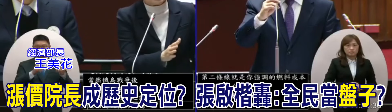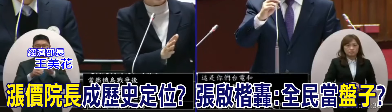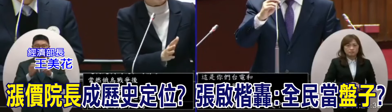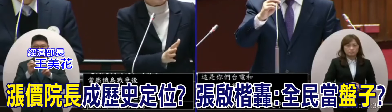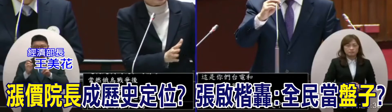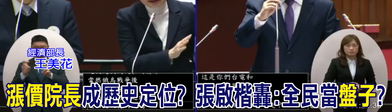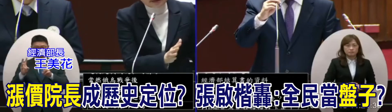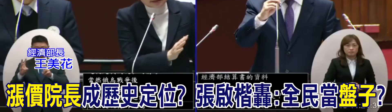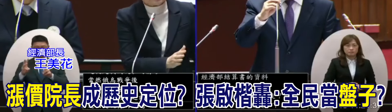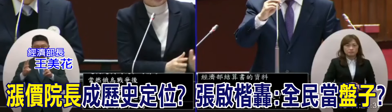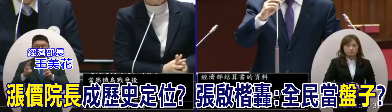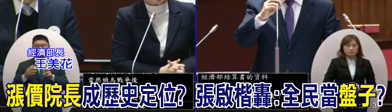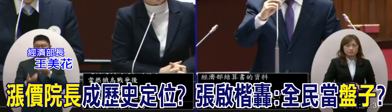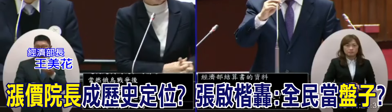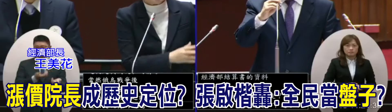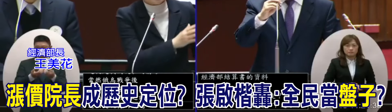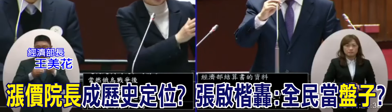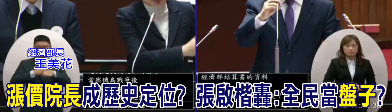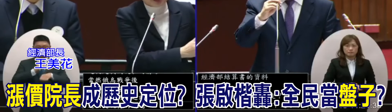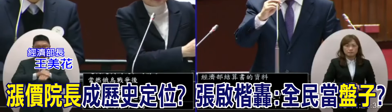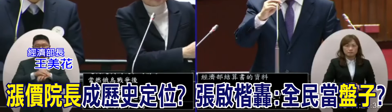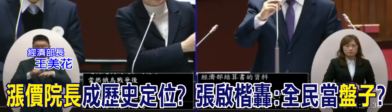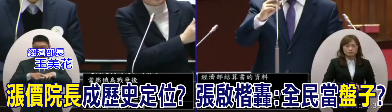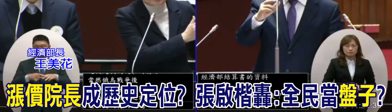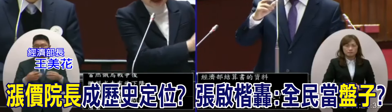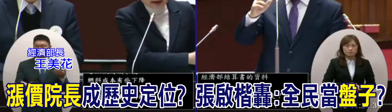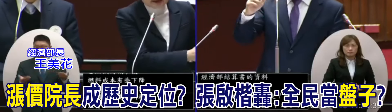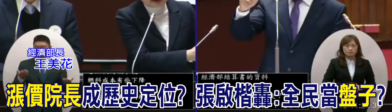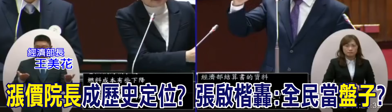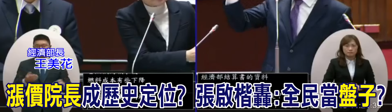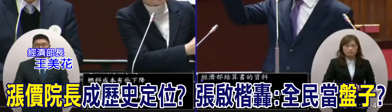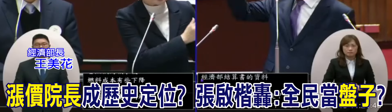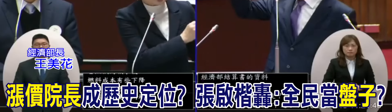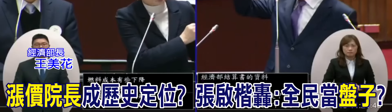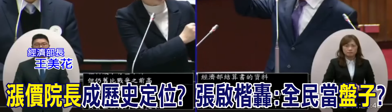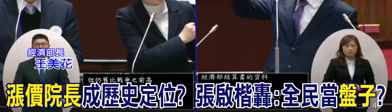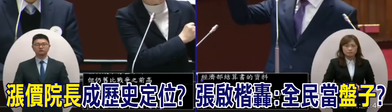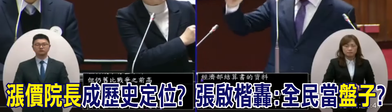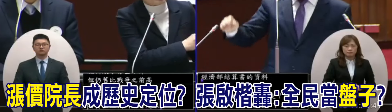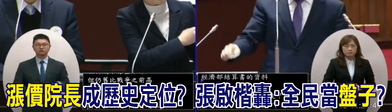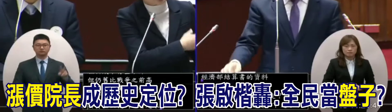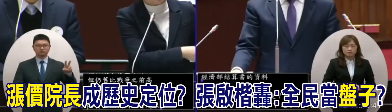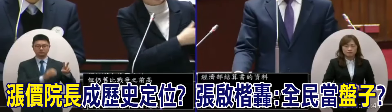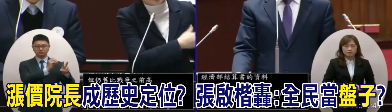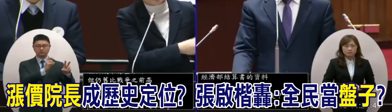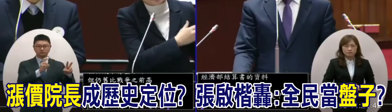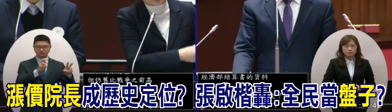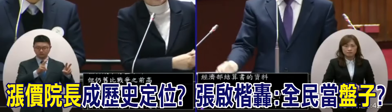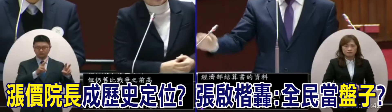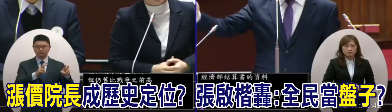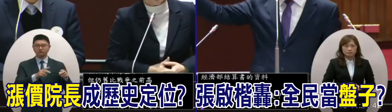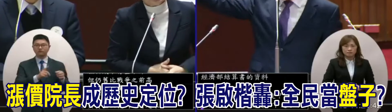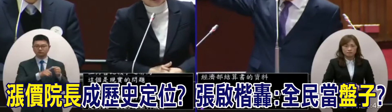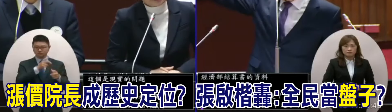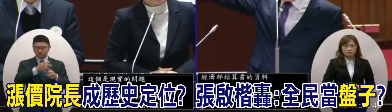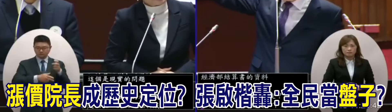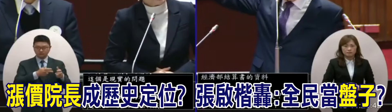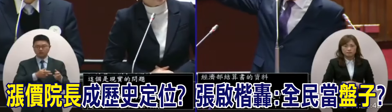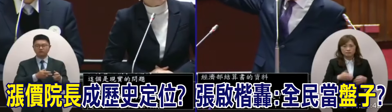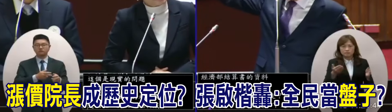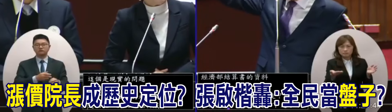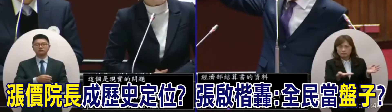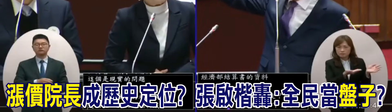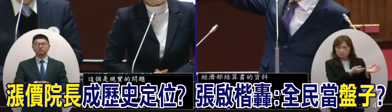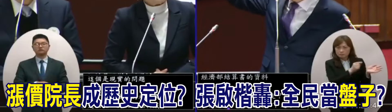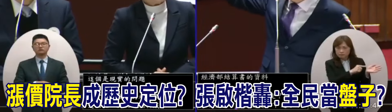料成本其实是差不多的。那主要是在2022的时候，其实中油还有吸收很大一部分。 请